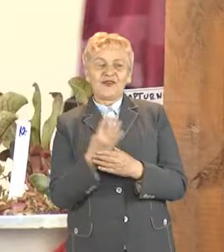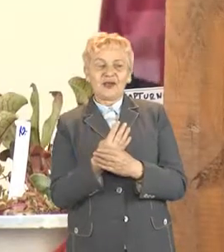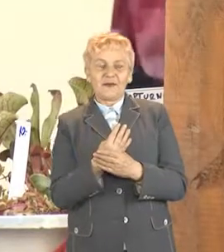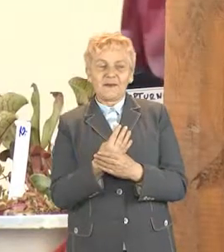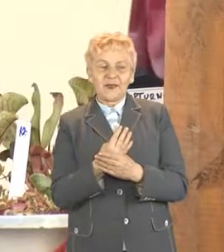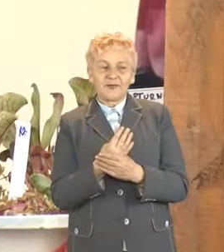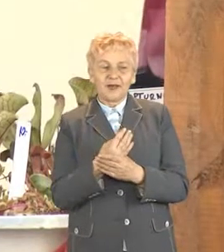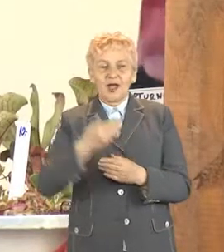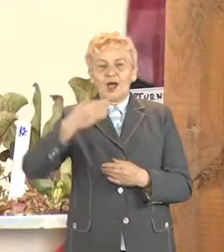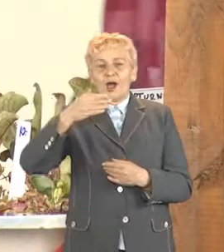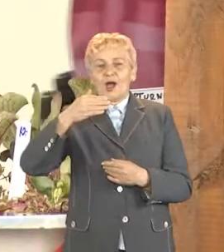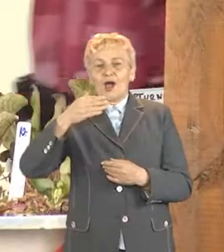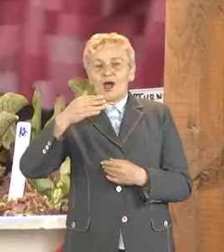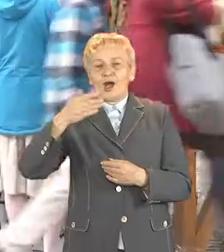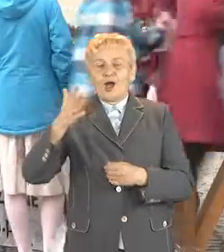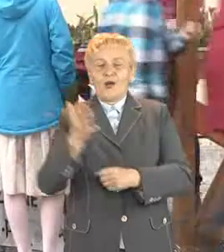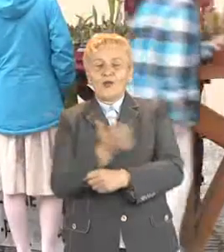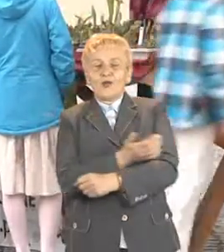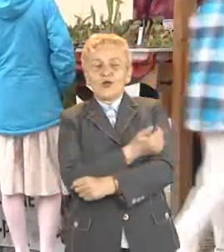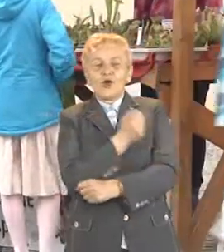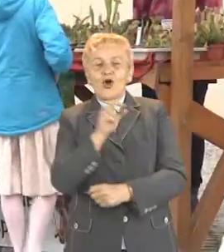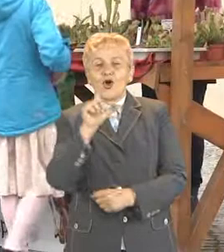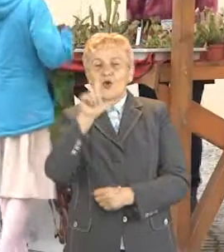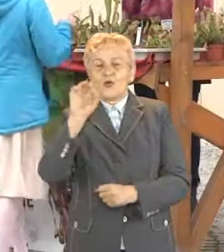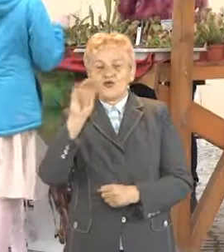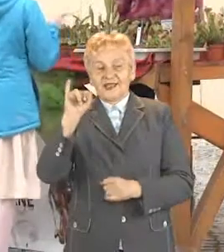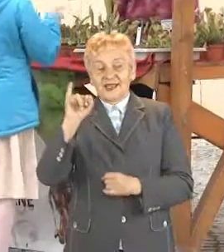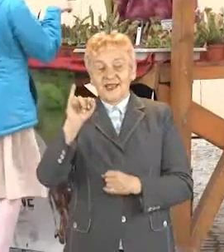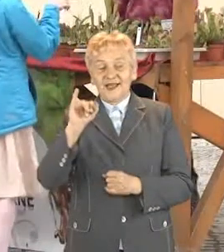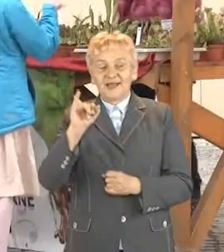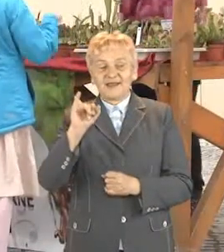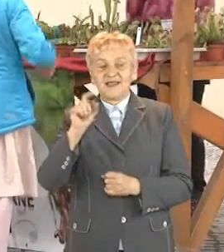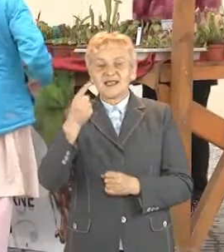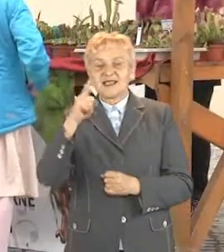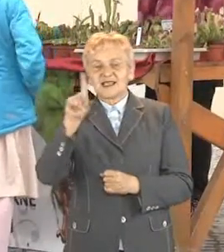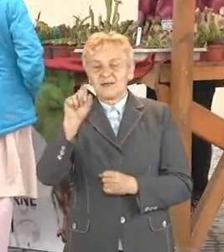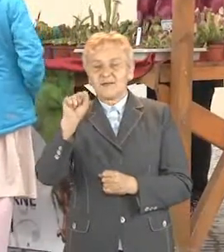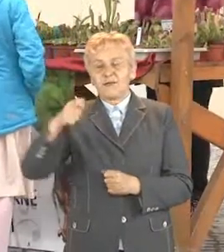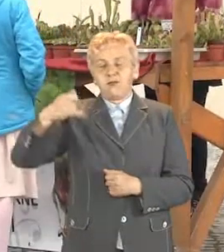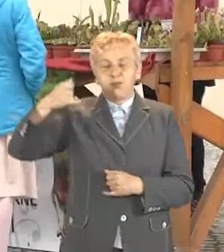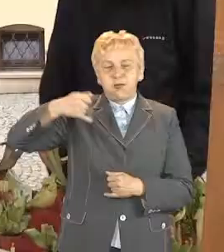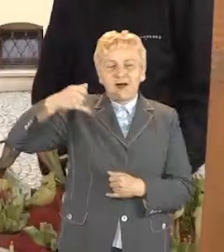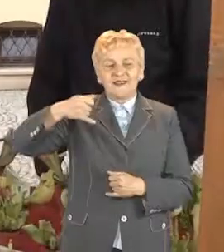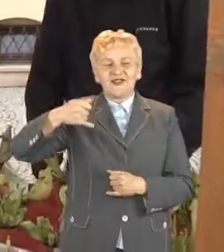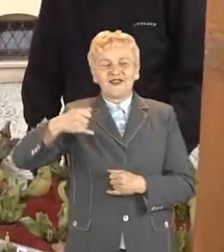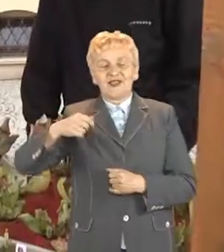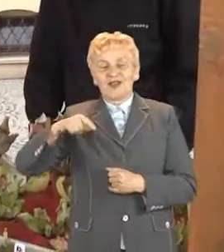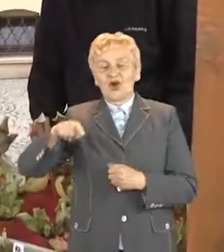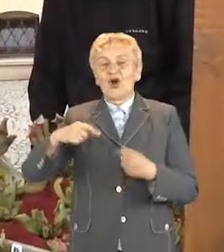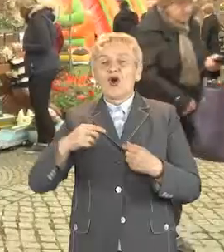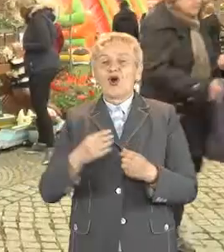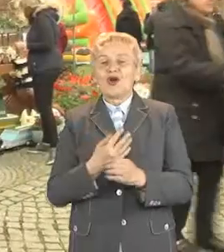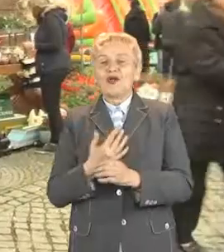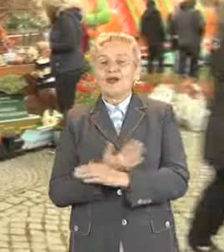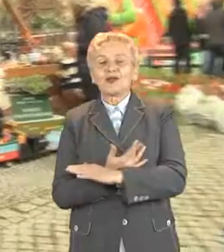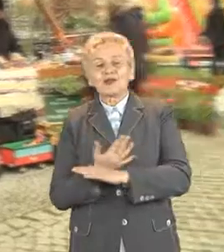Muchołówki, dzbaneczniki, kapturnice, rosiczki. Absolutnym hitem były rośliny owadożerne, pochodzące z różnych